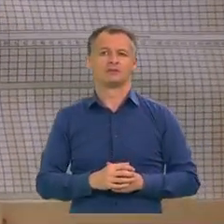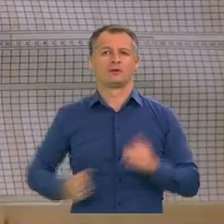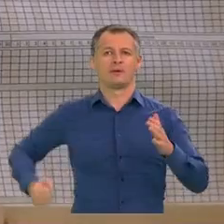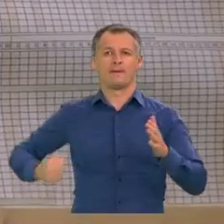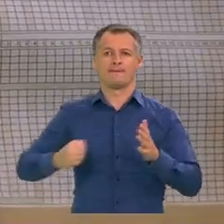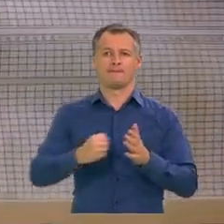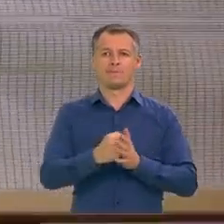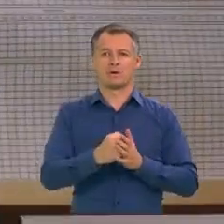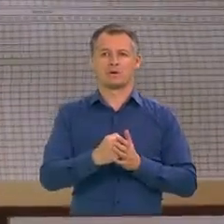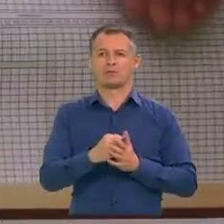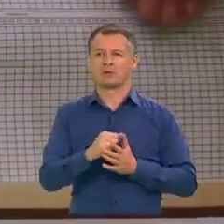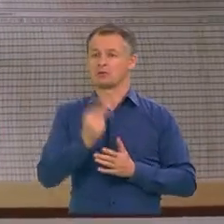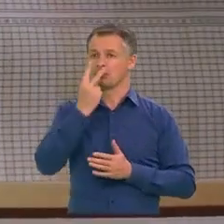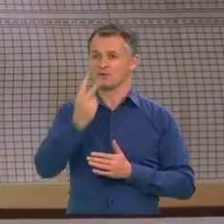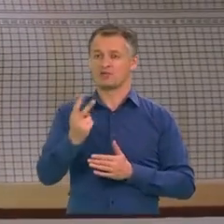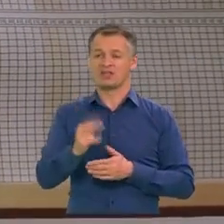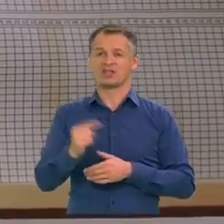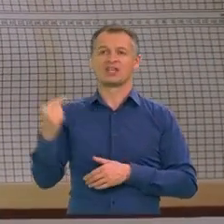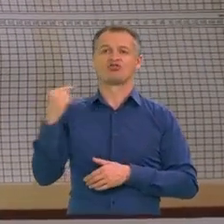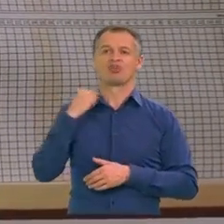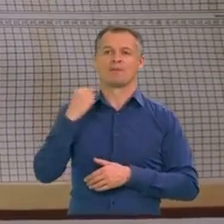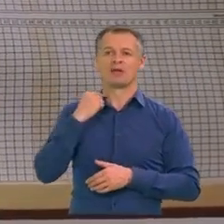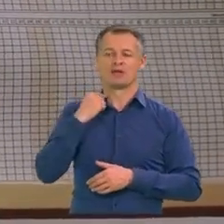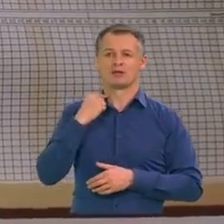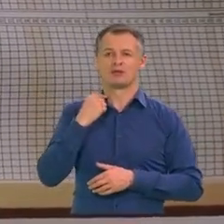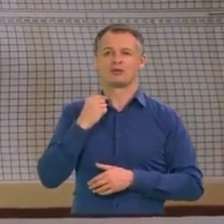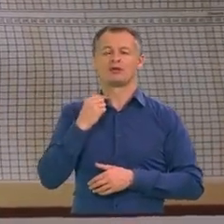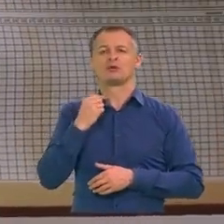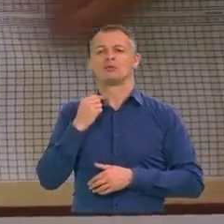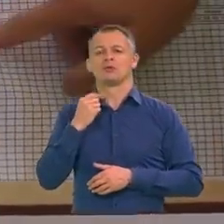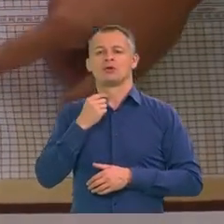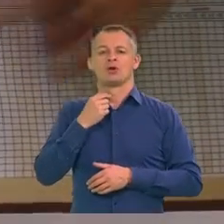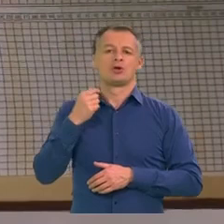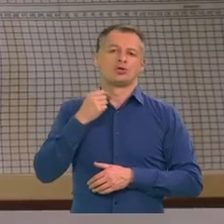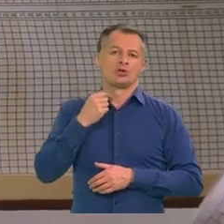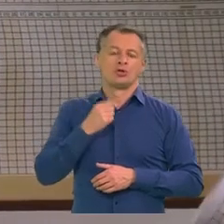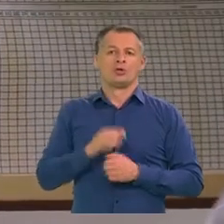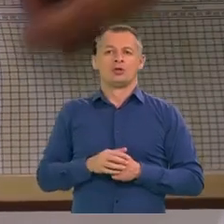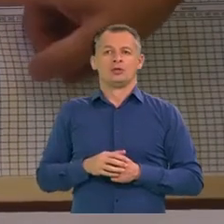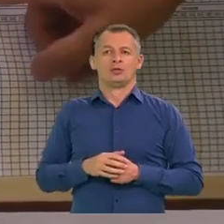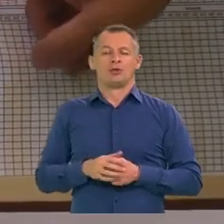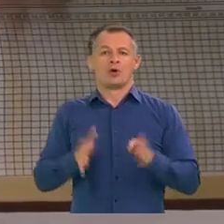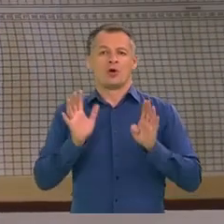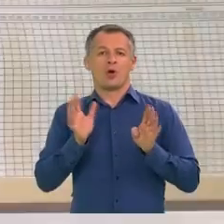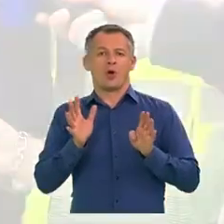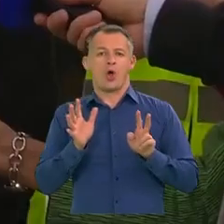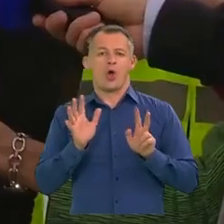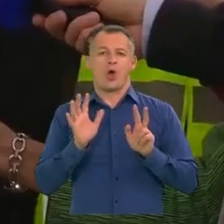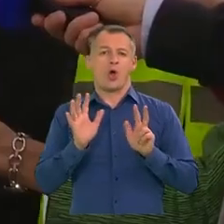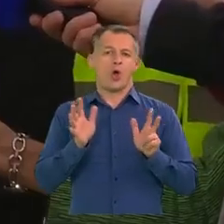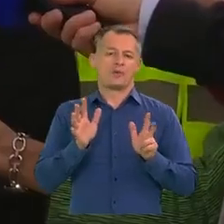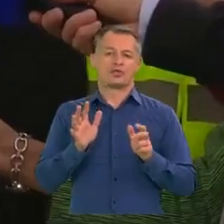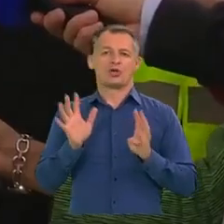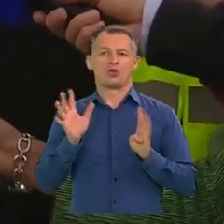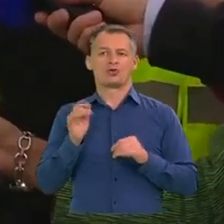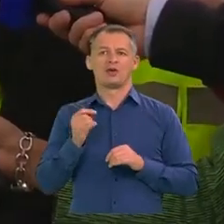pe, o să vedeți aici, până decembrie, undeva 18, 9, 17, 18 decembrie. Cam ăsta e targetul nostru. Decembrie